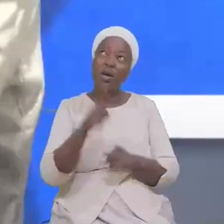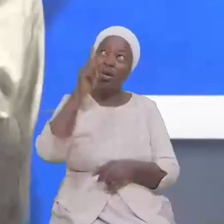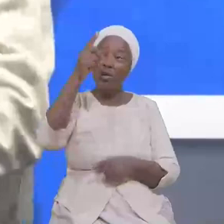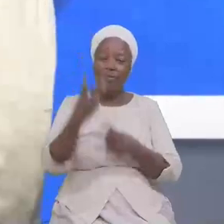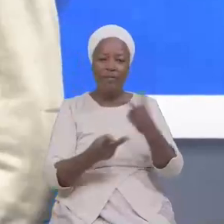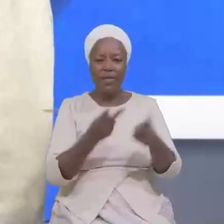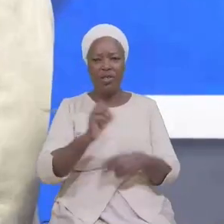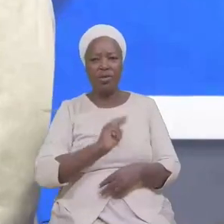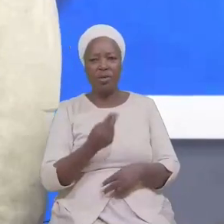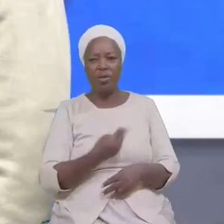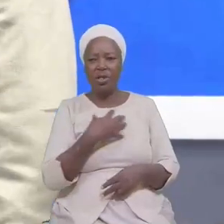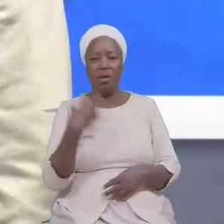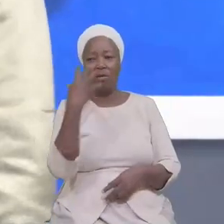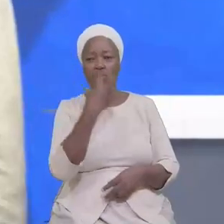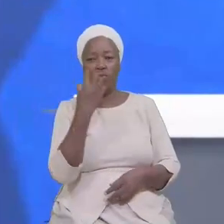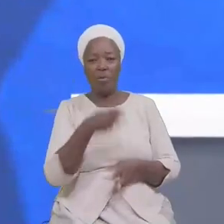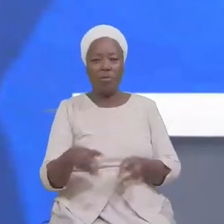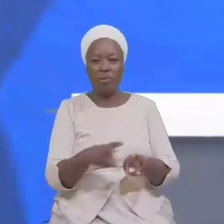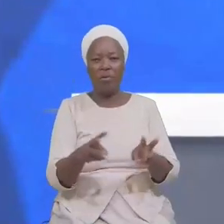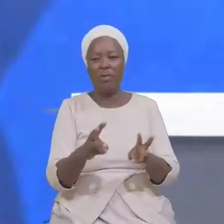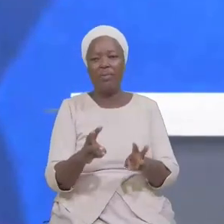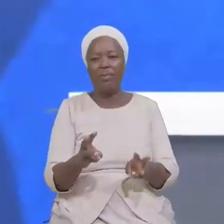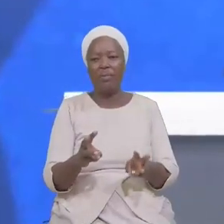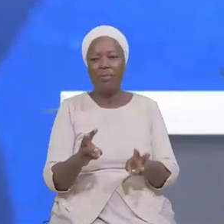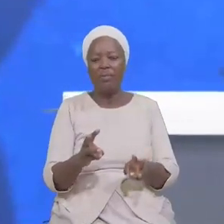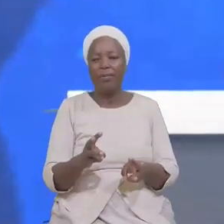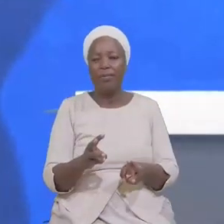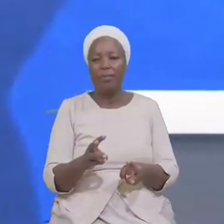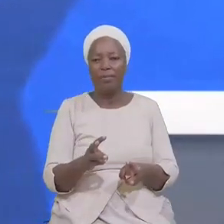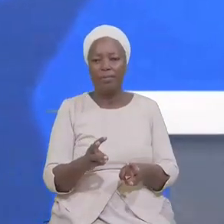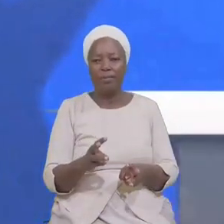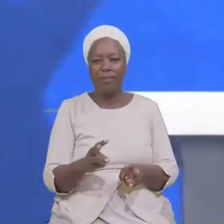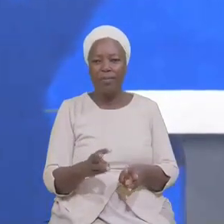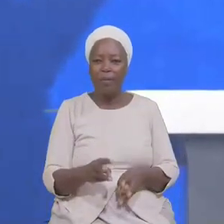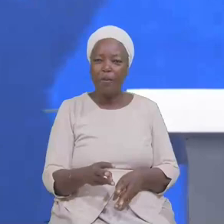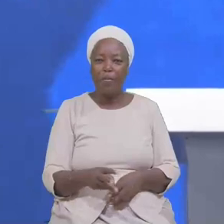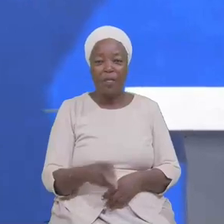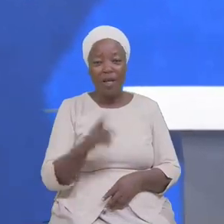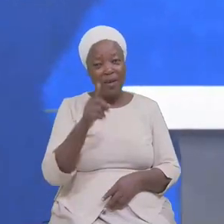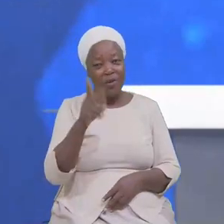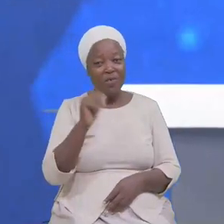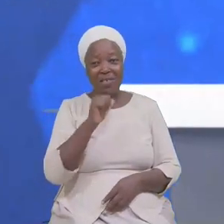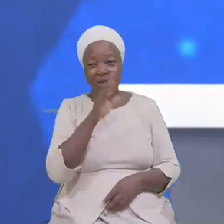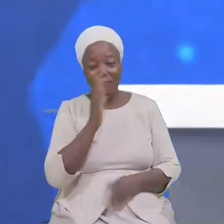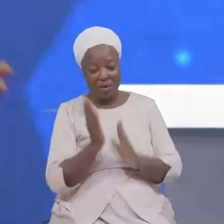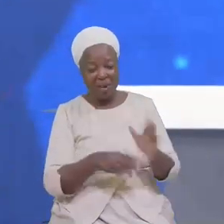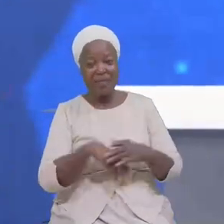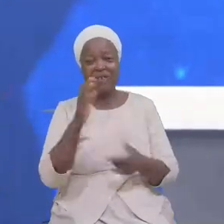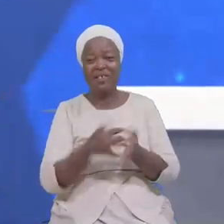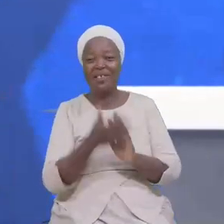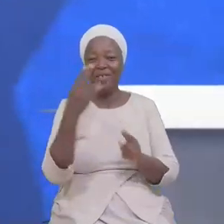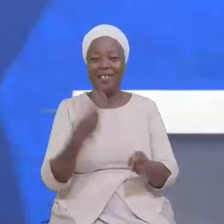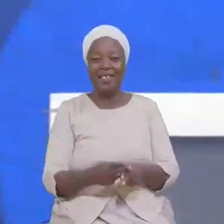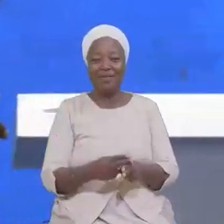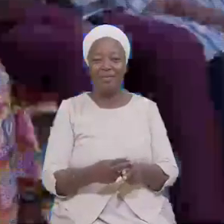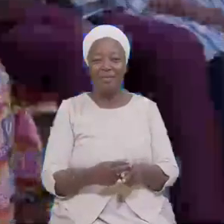et il nous montre ce qui arrivera lorsqu'il nous visite de façon glorieuse, vous ne serez pas oublié. Les